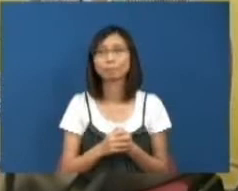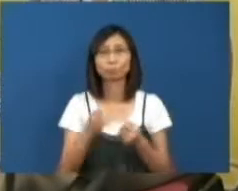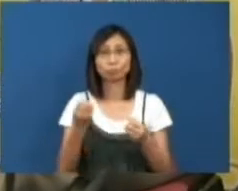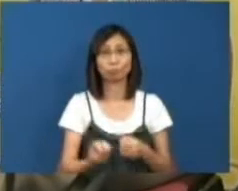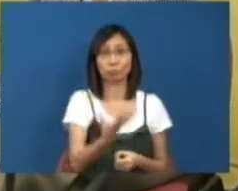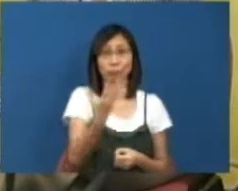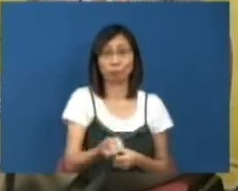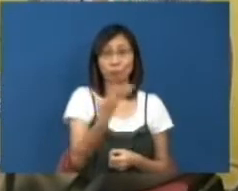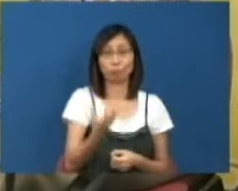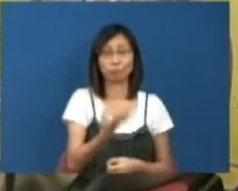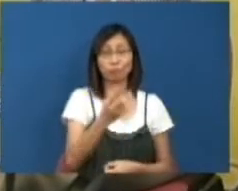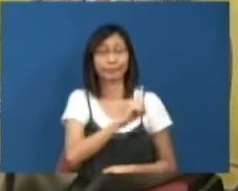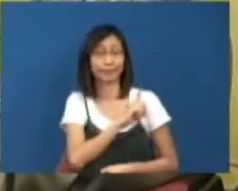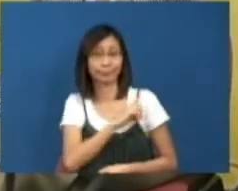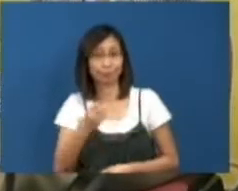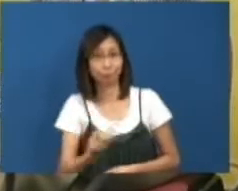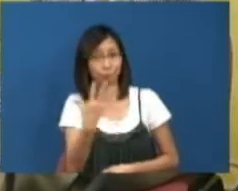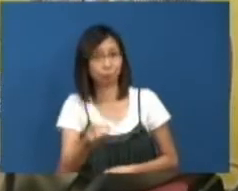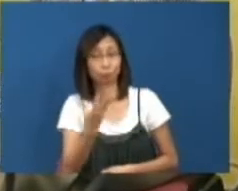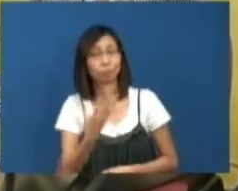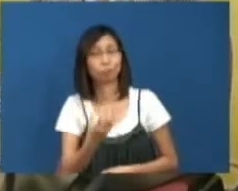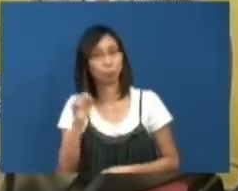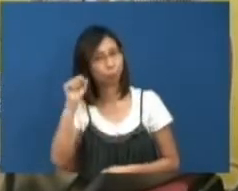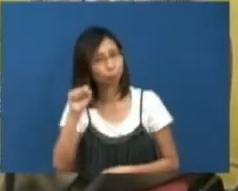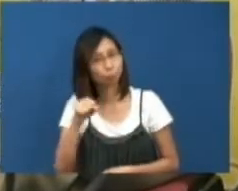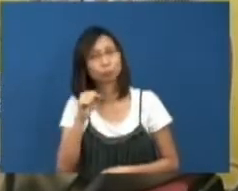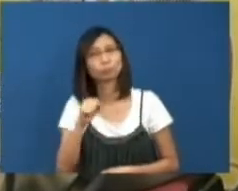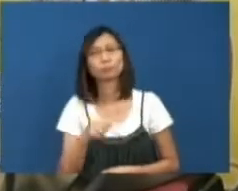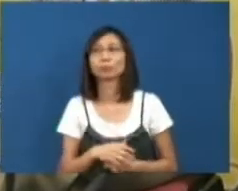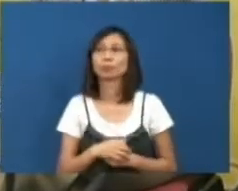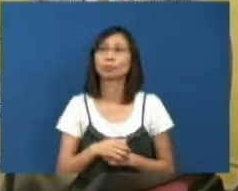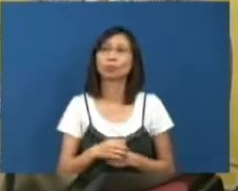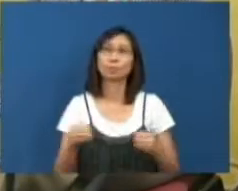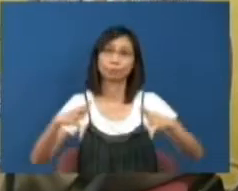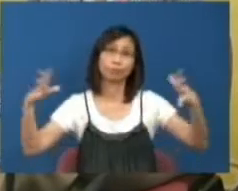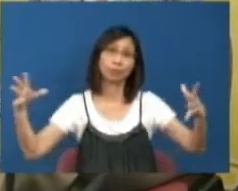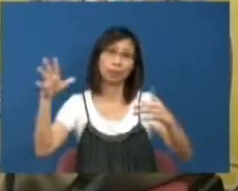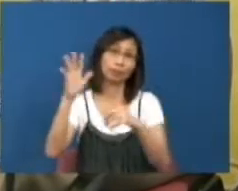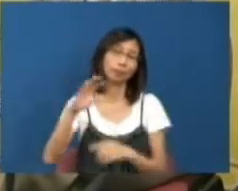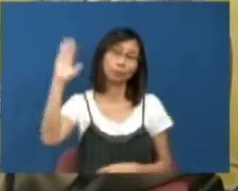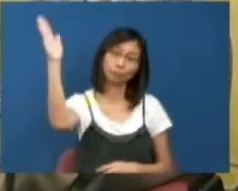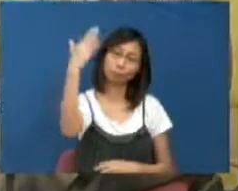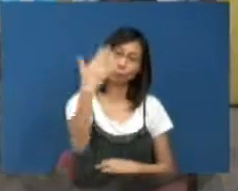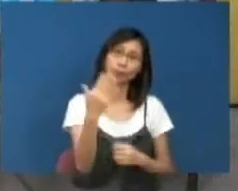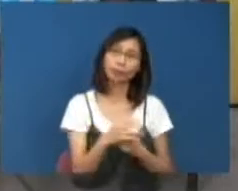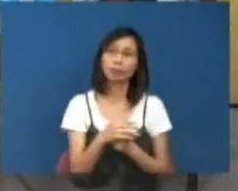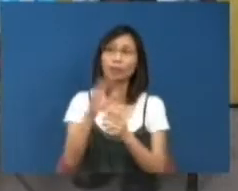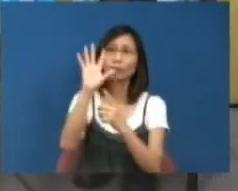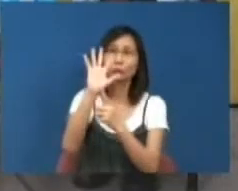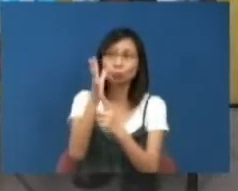啊、焚燒啊，自己佢自己 係 咁，因為呢啲巨型嘅風力發電機咧，嗰個掌葉就